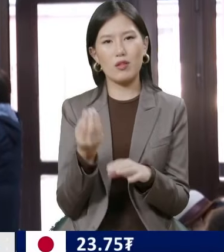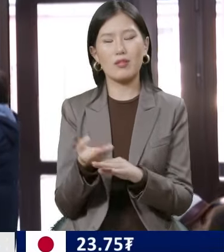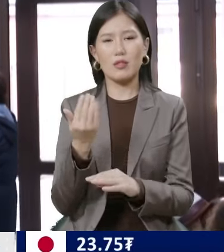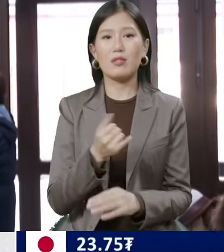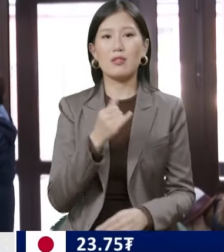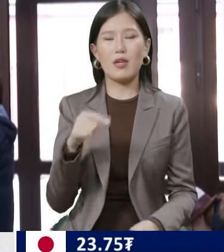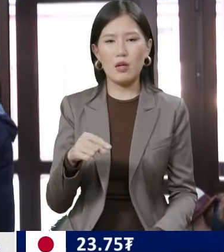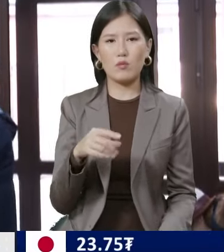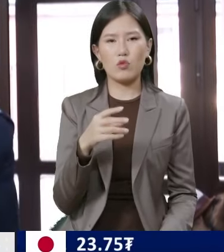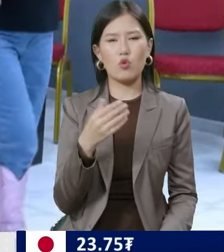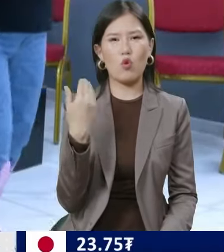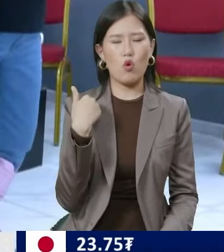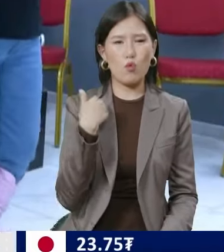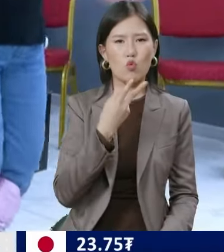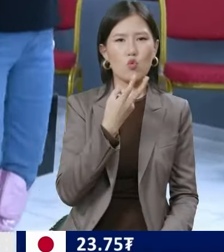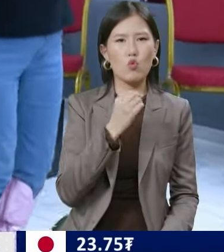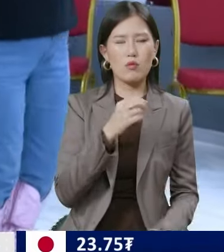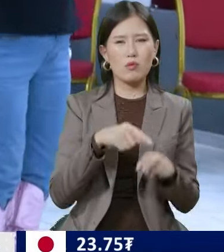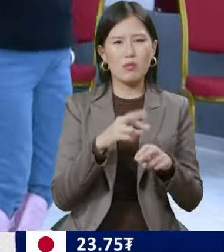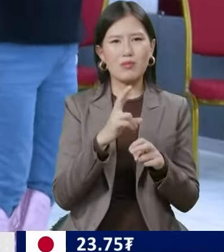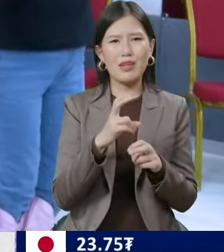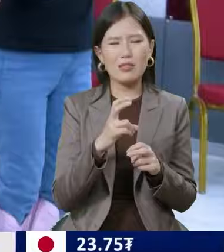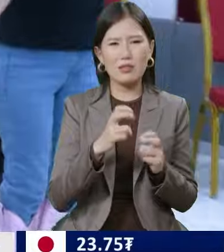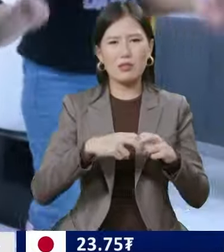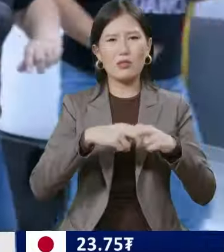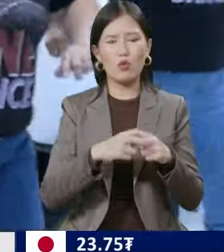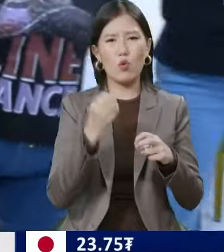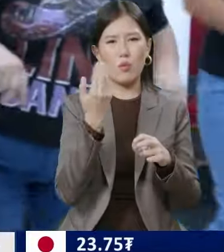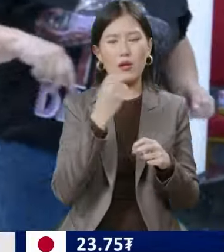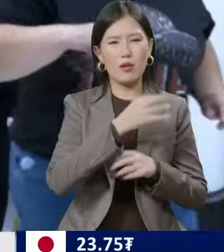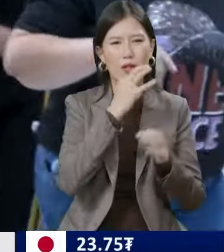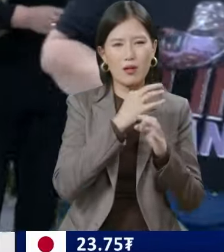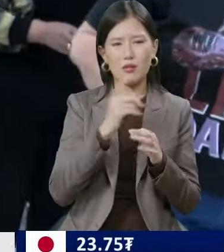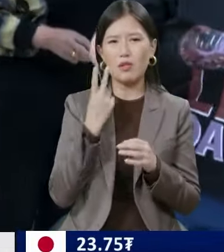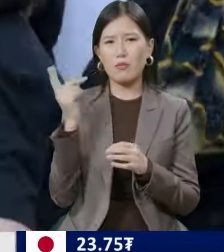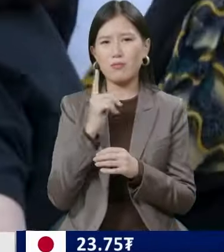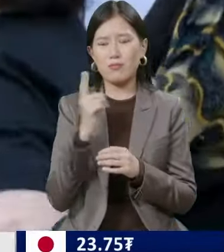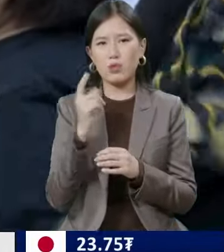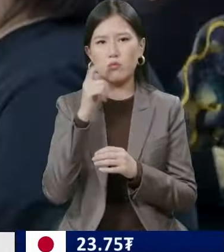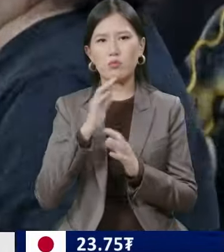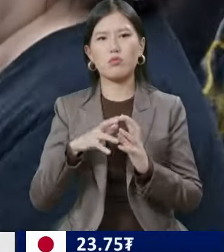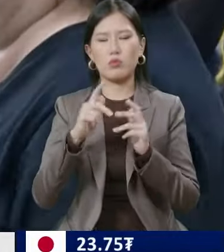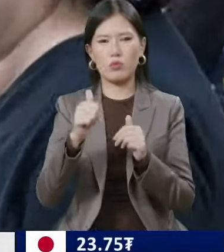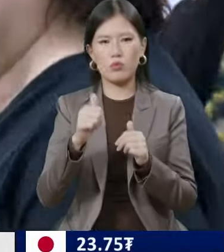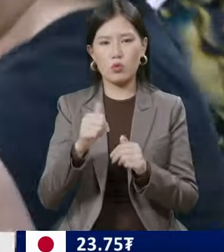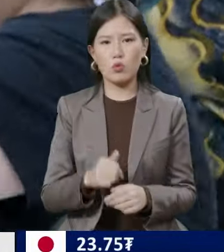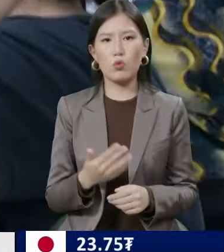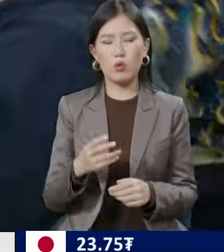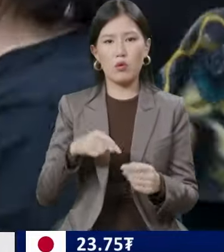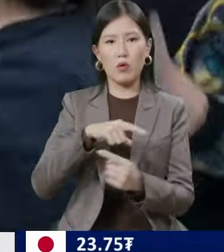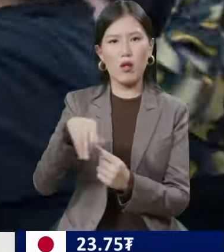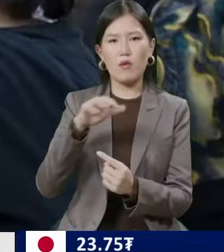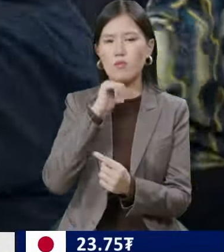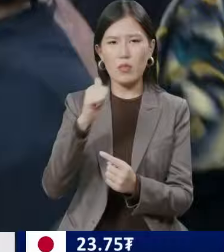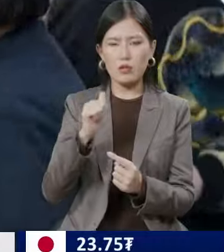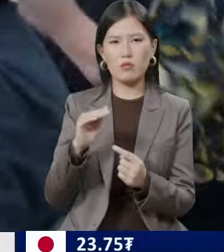үе хүчнийхээ эмийг ухаа байсан. Нэг хэмлэлээр тойргийн хөдөлгөөнөөр биш харин шугамн чиглэлд баруун зүүн тиш эргэж бүжиглэхийг шугамн